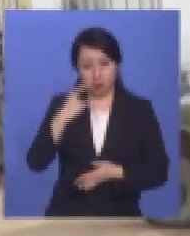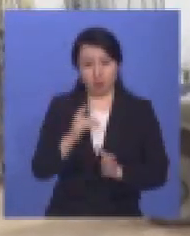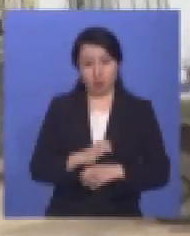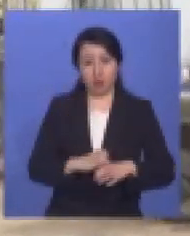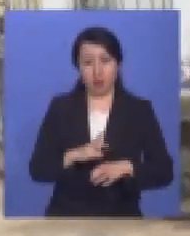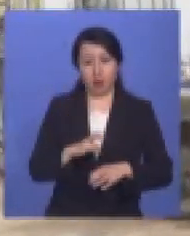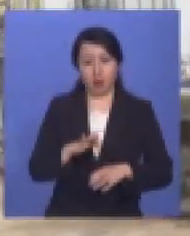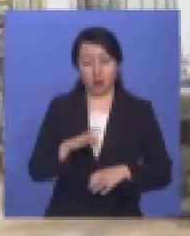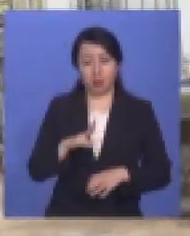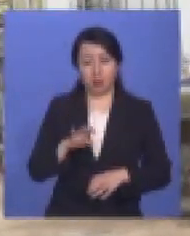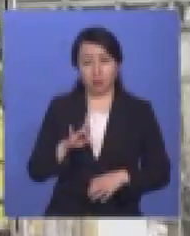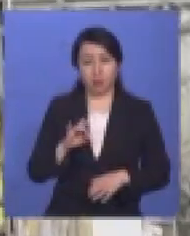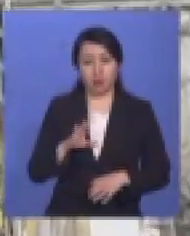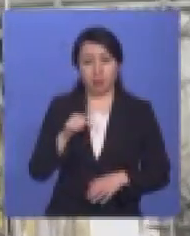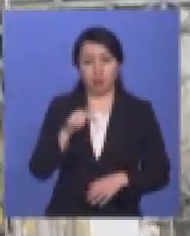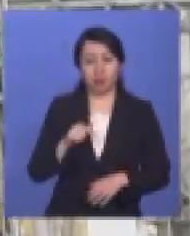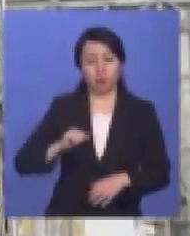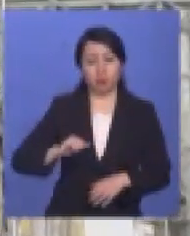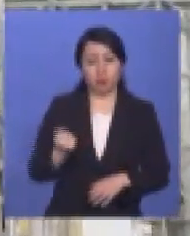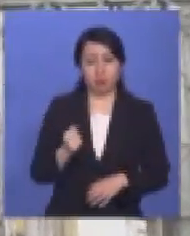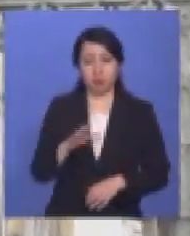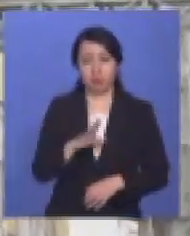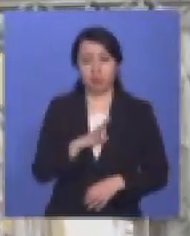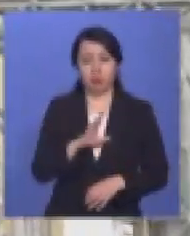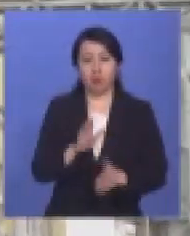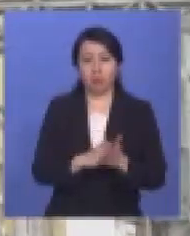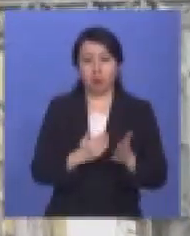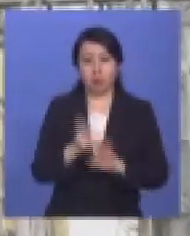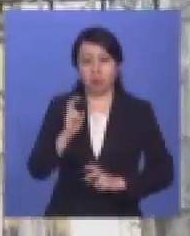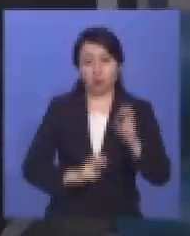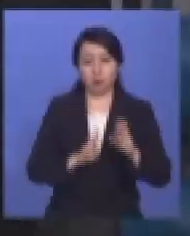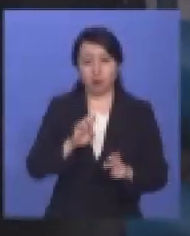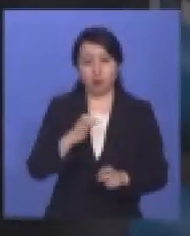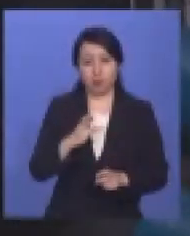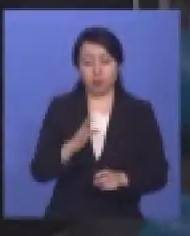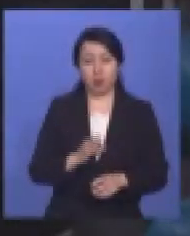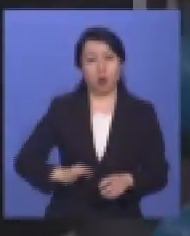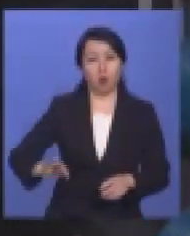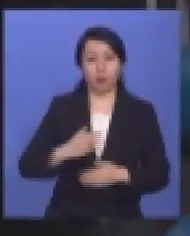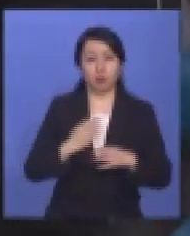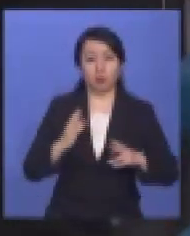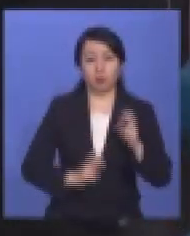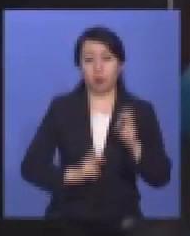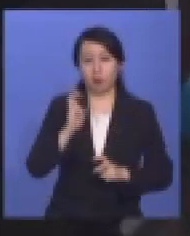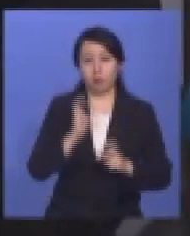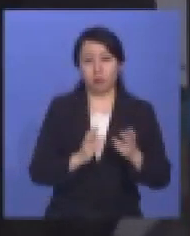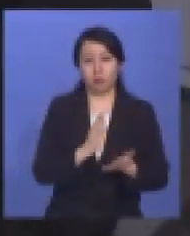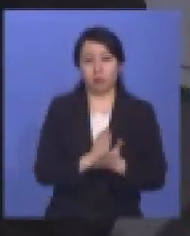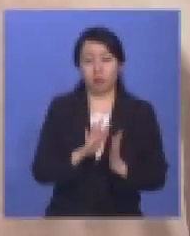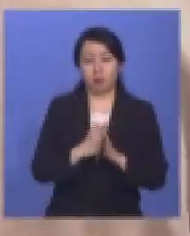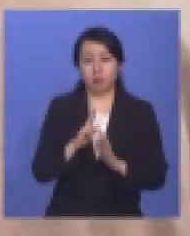партии Аул Жигули Дайрабаев и его товарищи посетили маслозавод в Абайской области. Крупное предприятие, расположенное